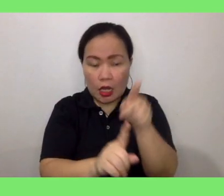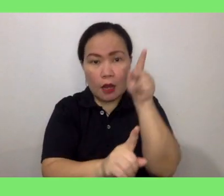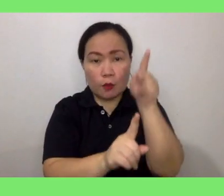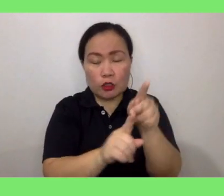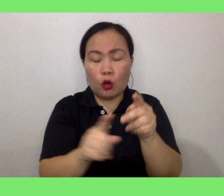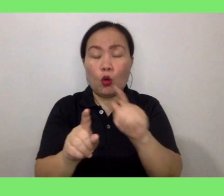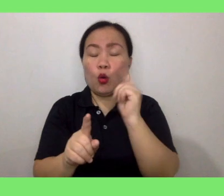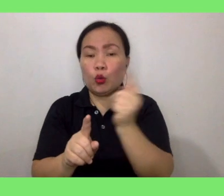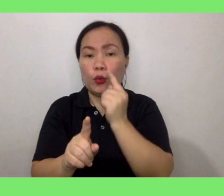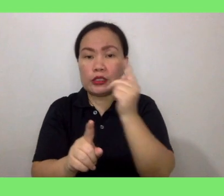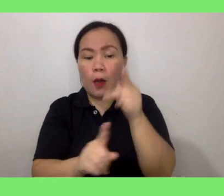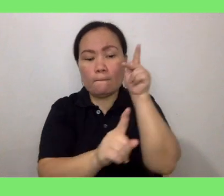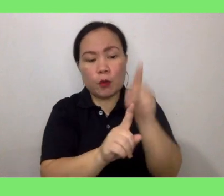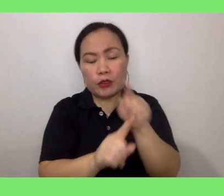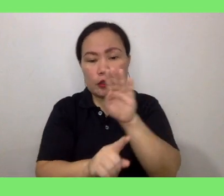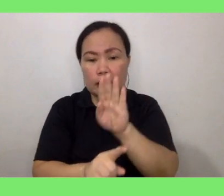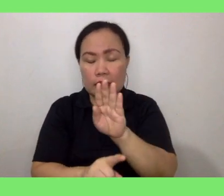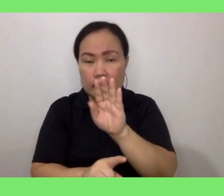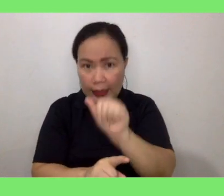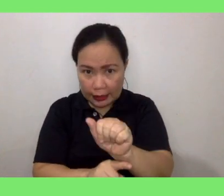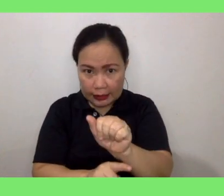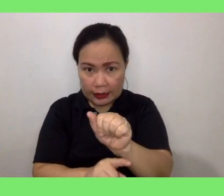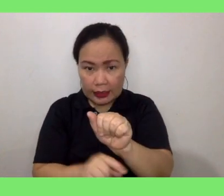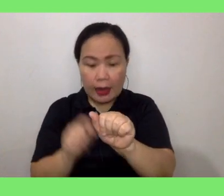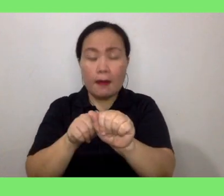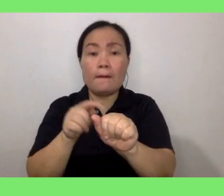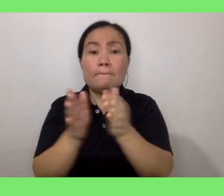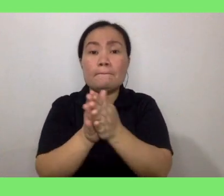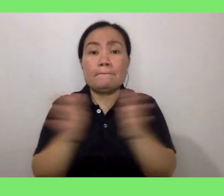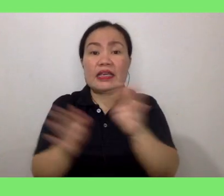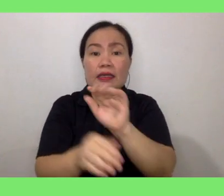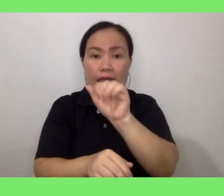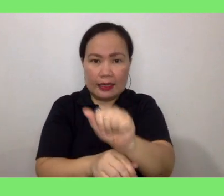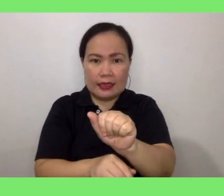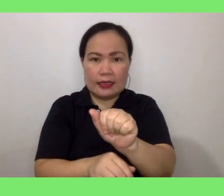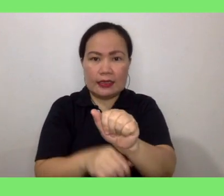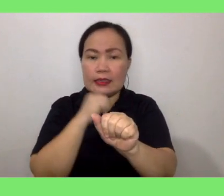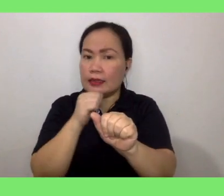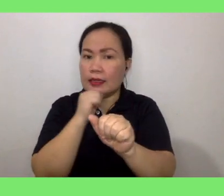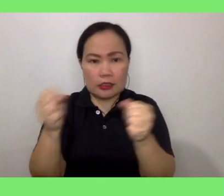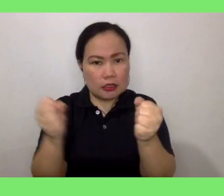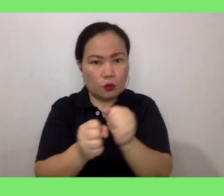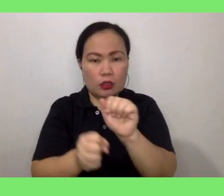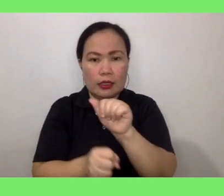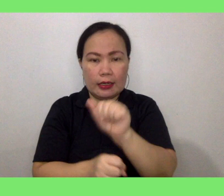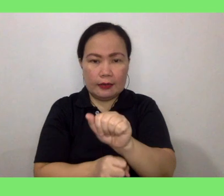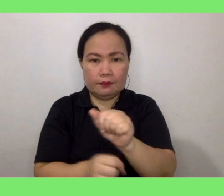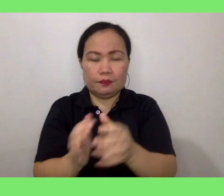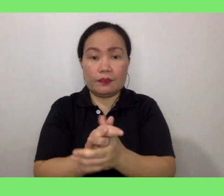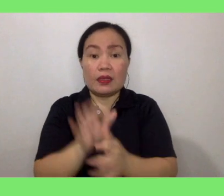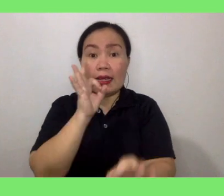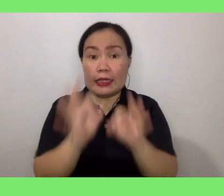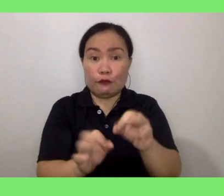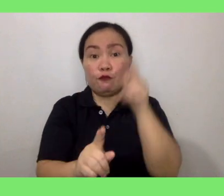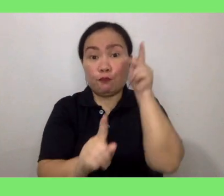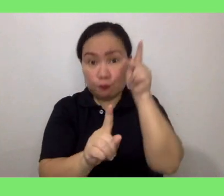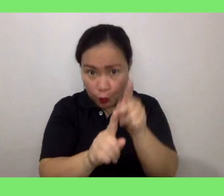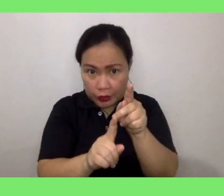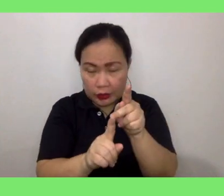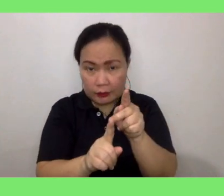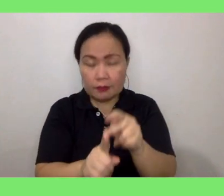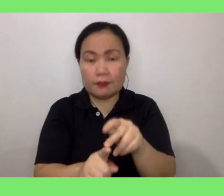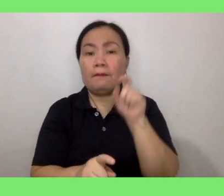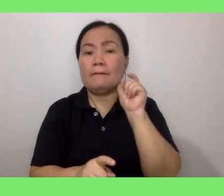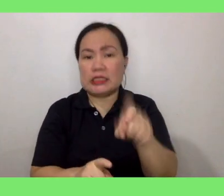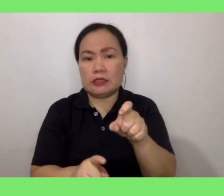gagamitin natin yan pagdating sa line at sa plane. So, tatandaan na kapag point, it should